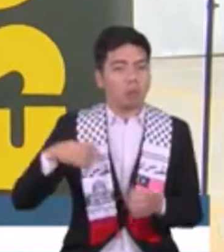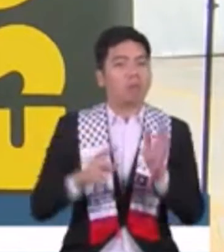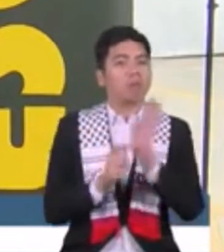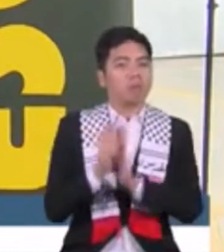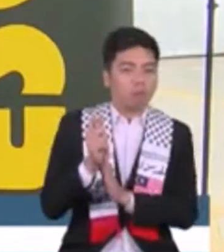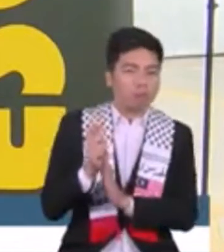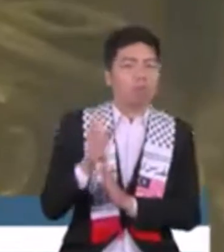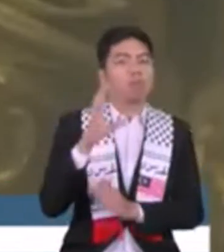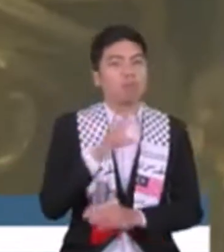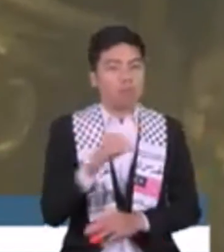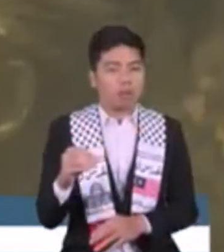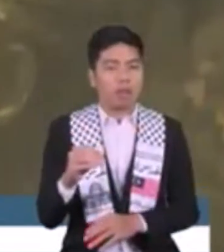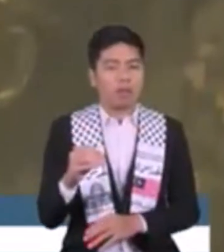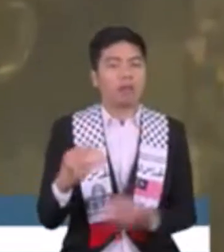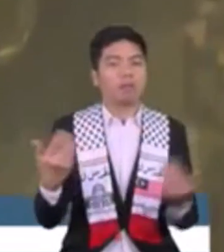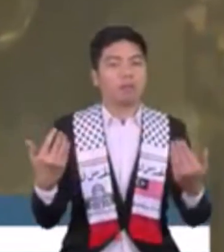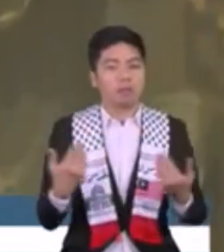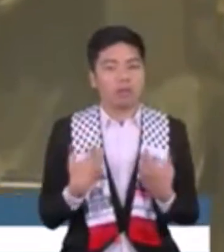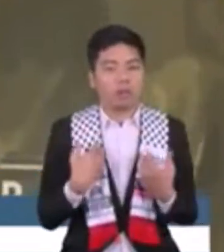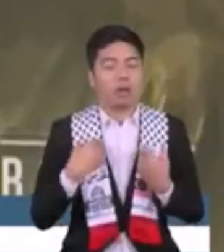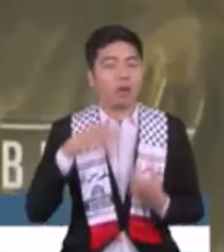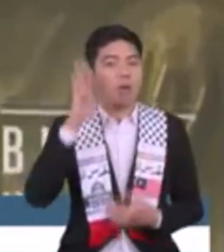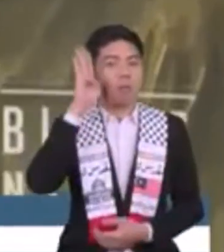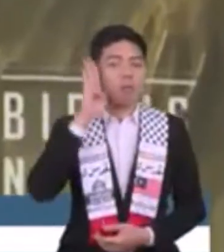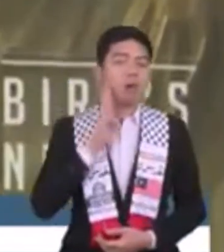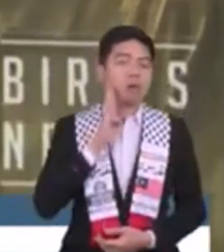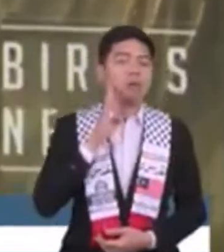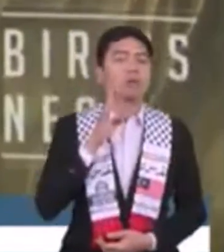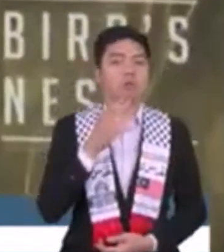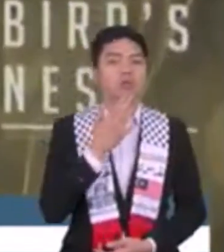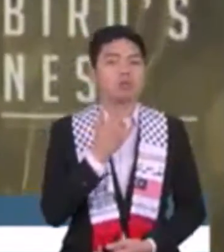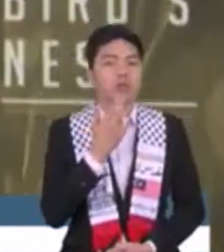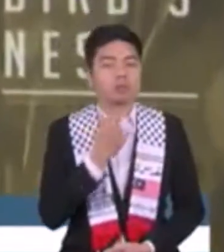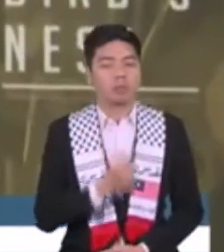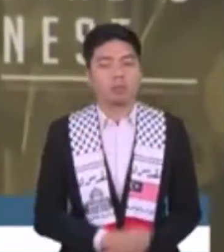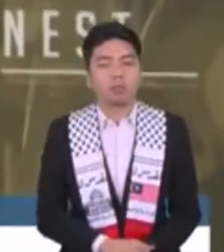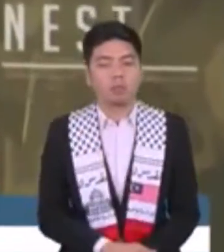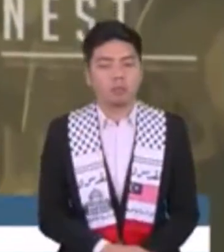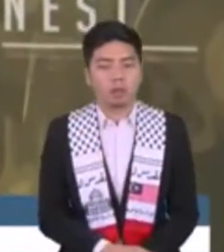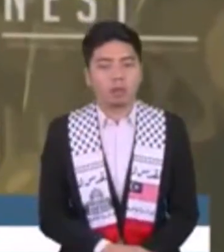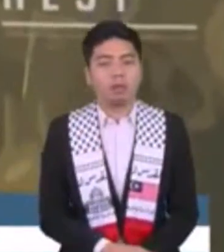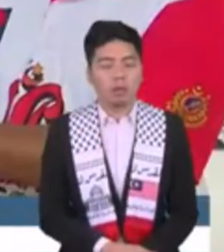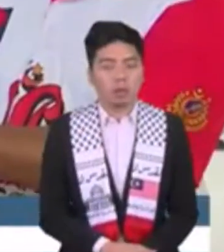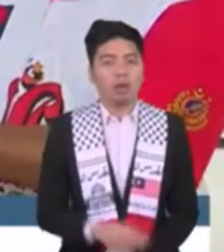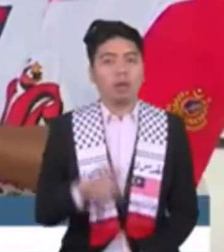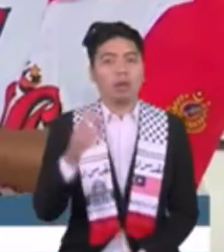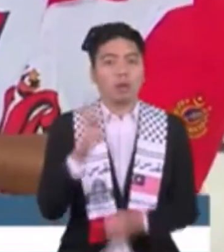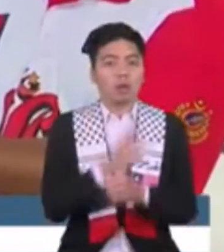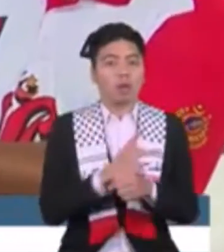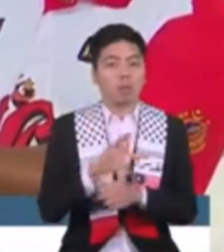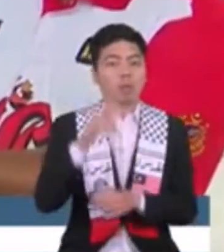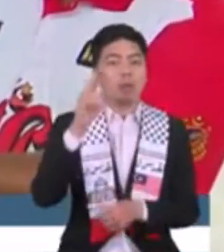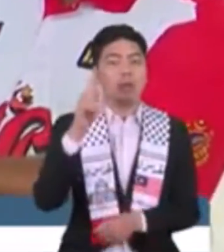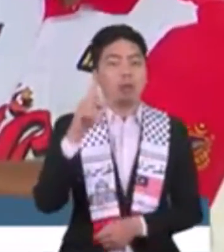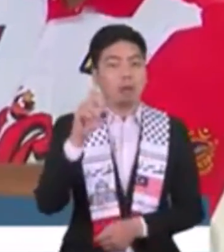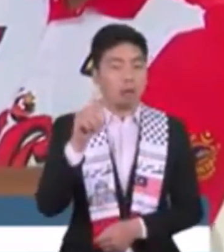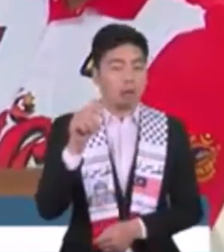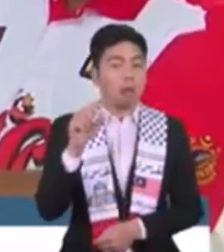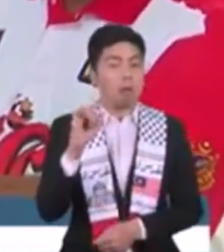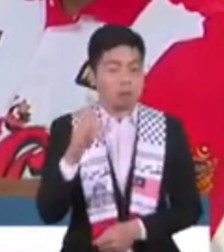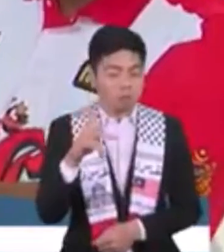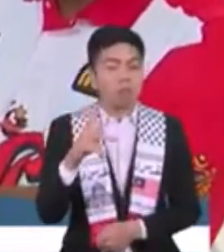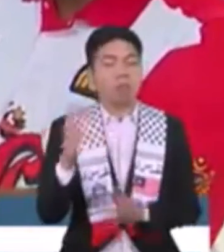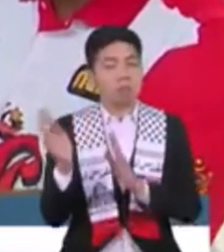Arabica coffee. Kemudian ada brown sugar. Itu bestnya. Selain kopi klasik, NESQ juga mempunyai produk